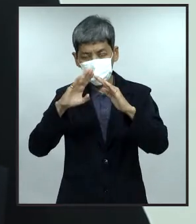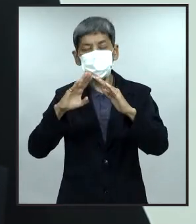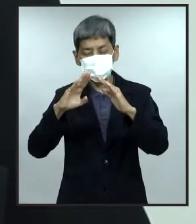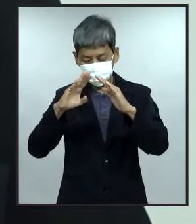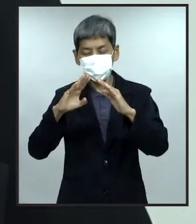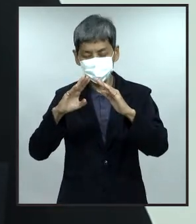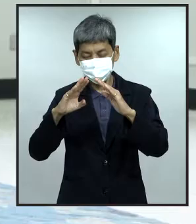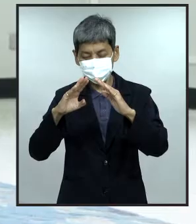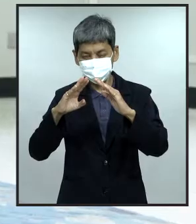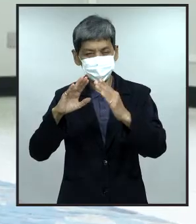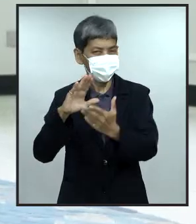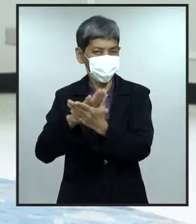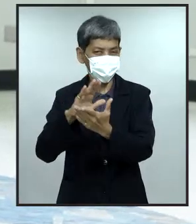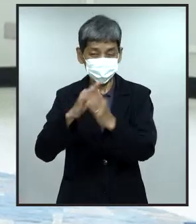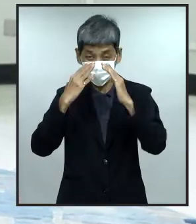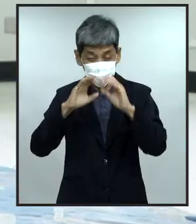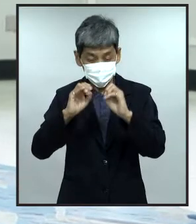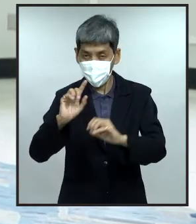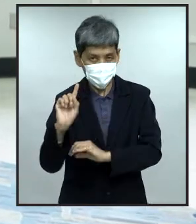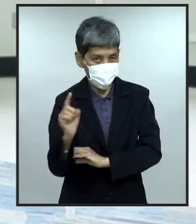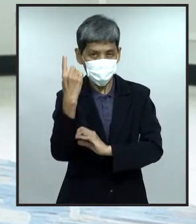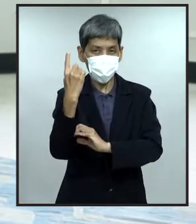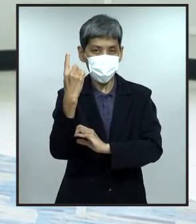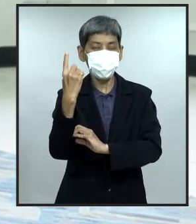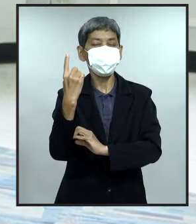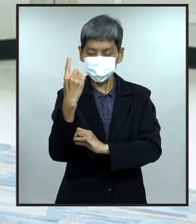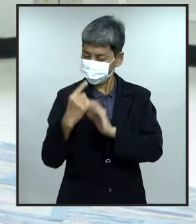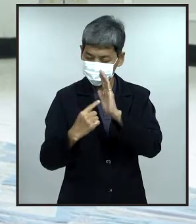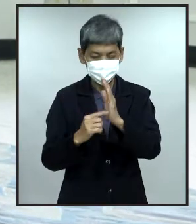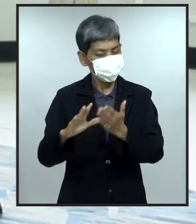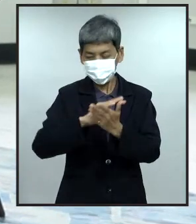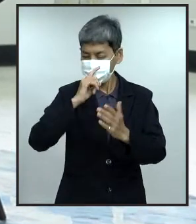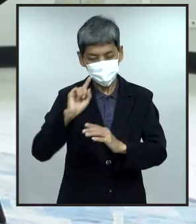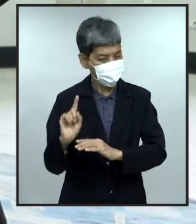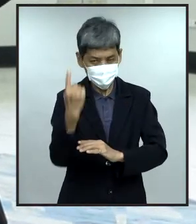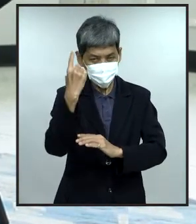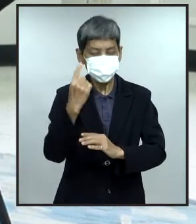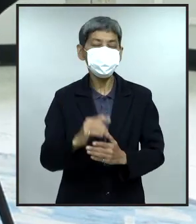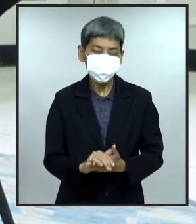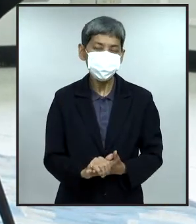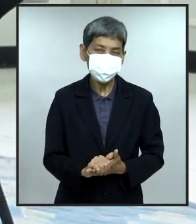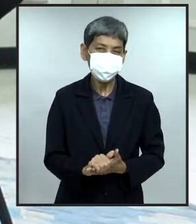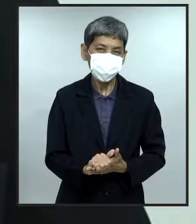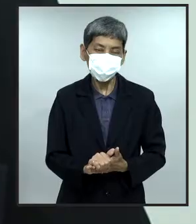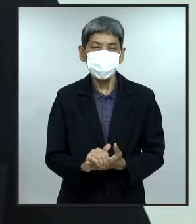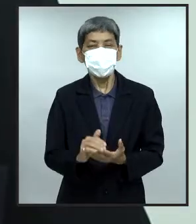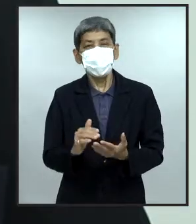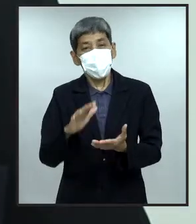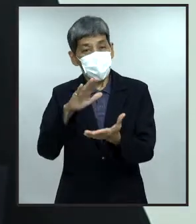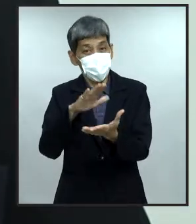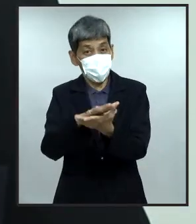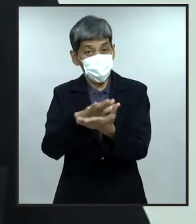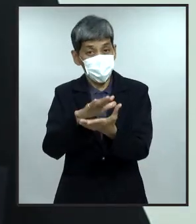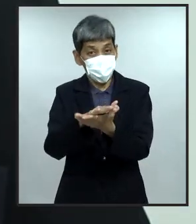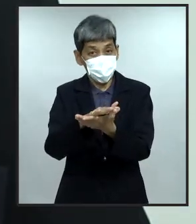อดก็เป็นโรงเรียนสอนคนตาบอดแห่งแรก ก็คือเป็นต้นแบบเลย ประเทศไทยนะครับแล้วก็เป็น